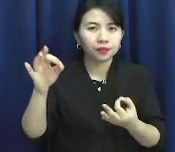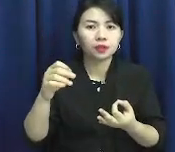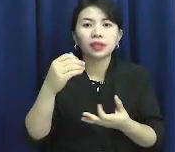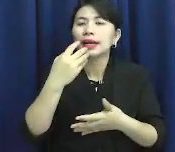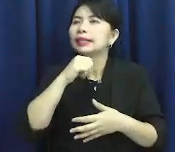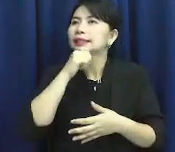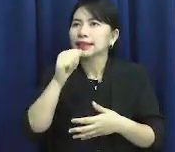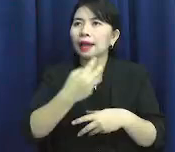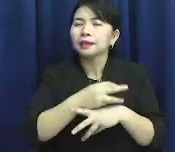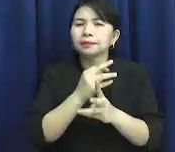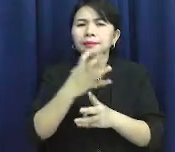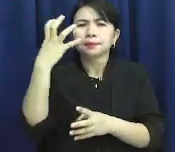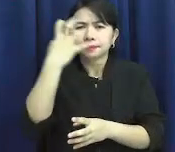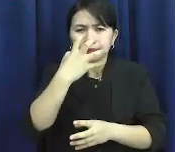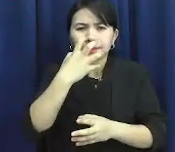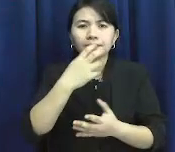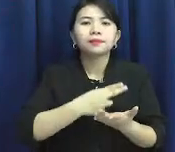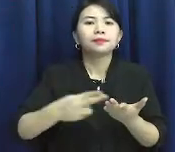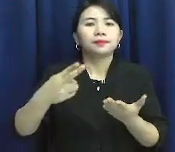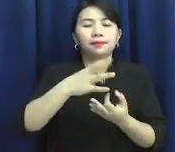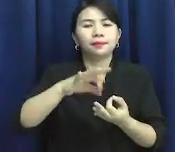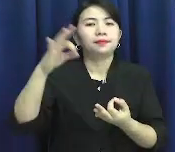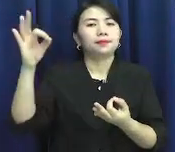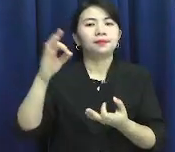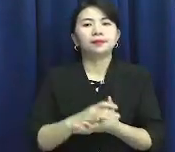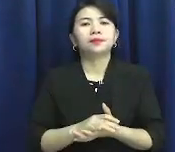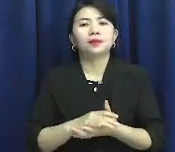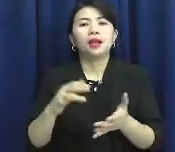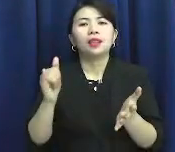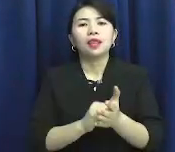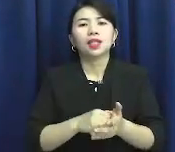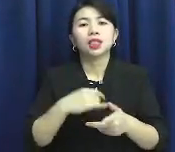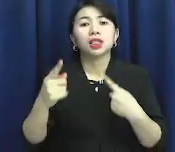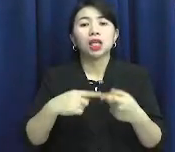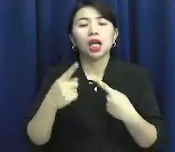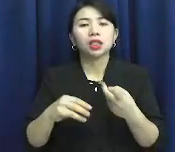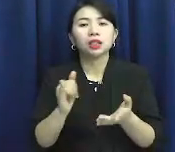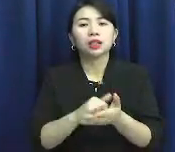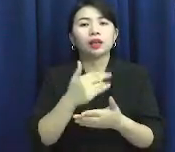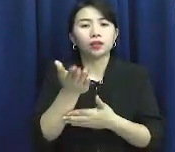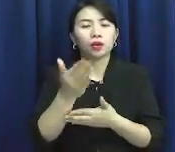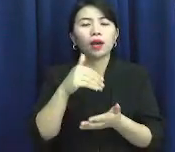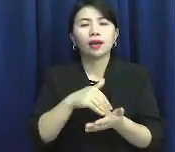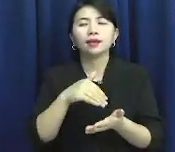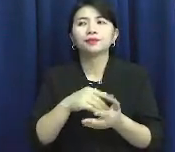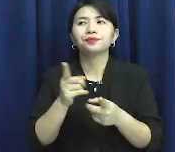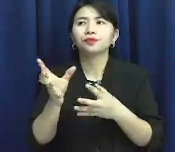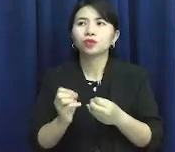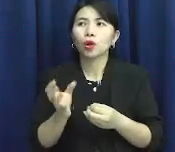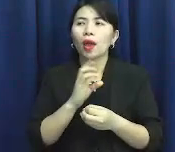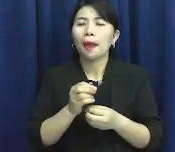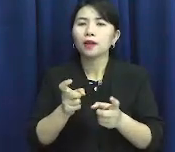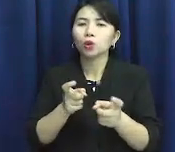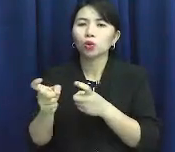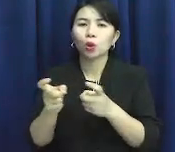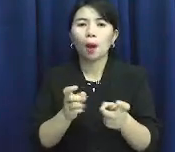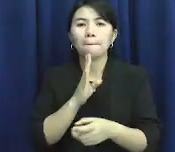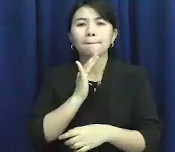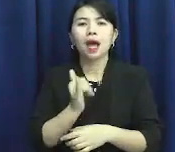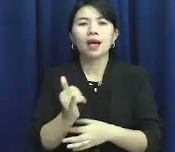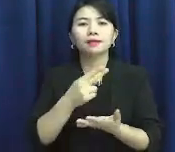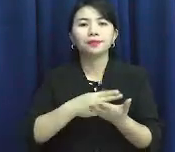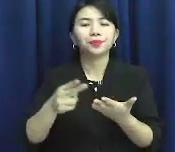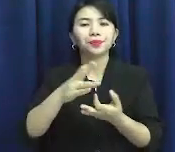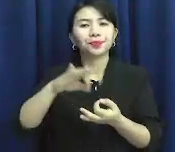po dito. And you will not quench the Holy Spirit. That's the sign that you are filled by the Spirit.